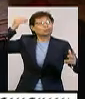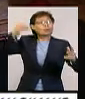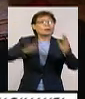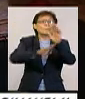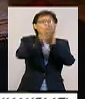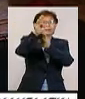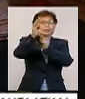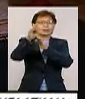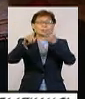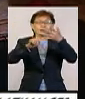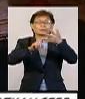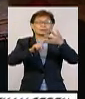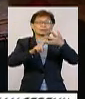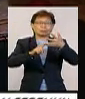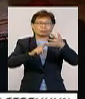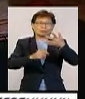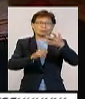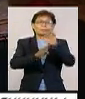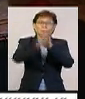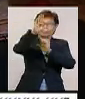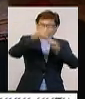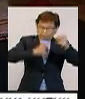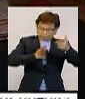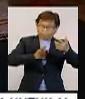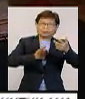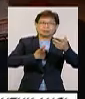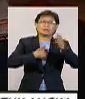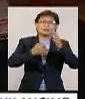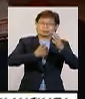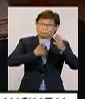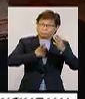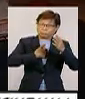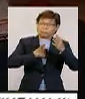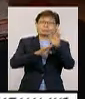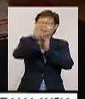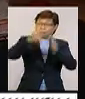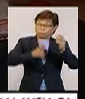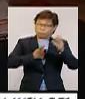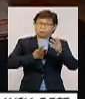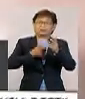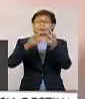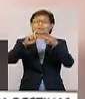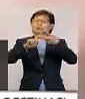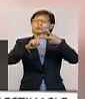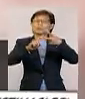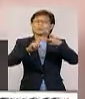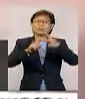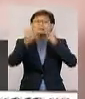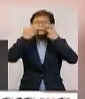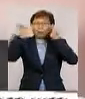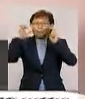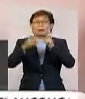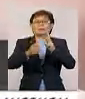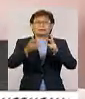manusia bagi 2. Satu, pembangunan diri insaniah. Yang kedua, keupayaan teknikal. Sama dari